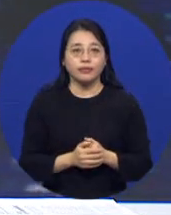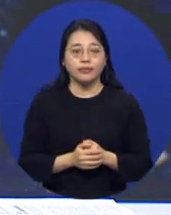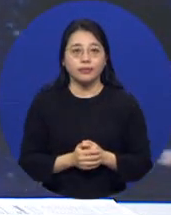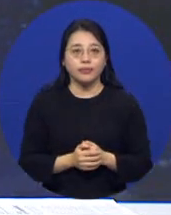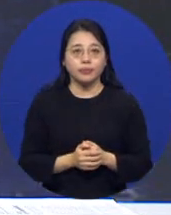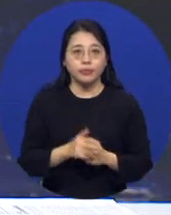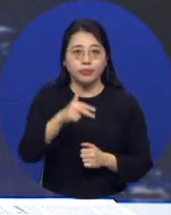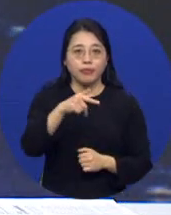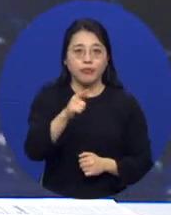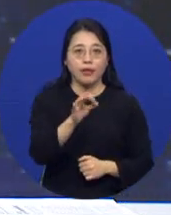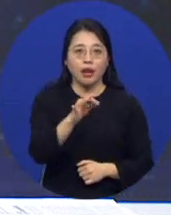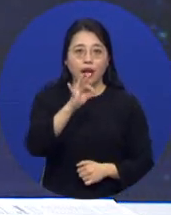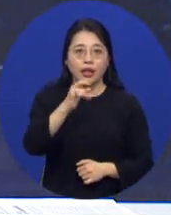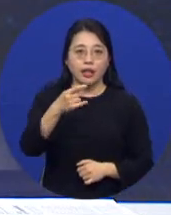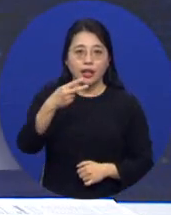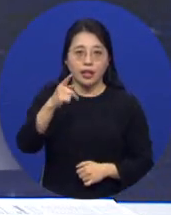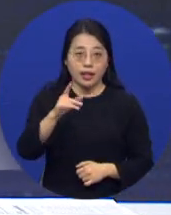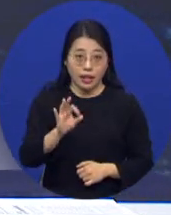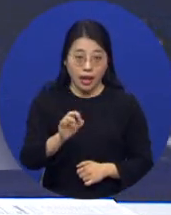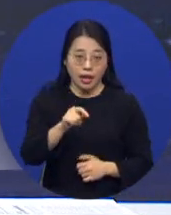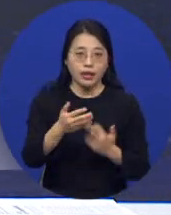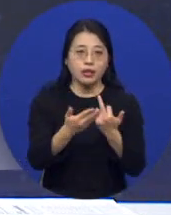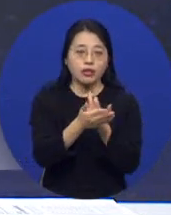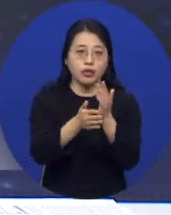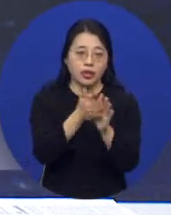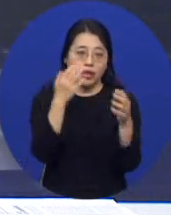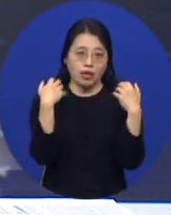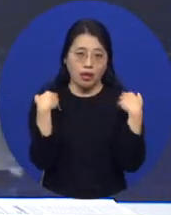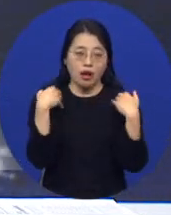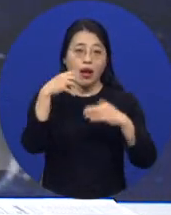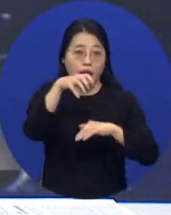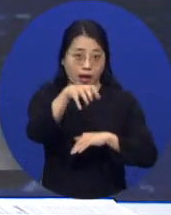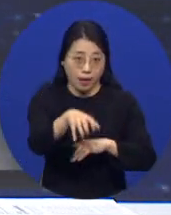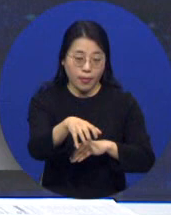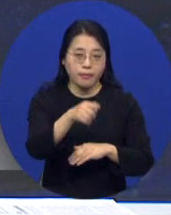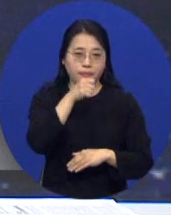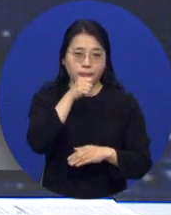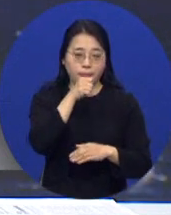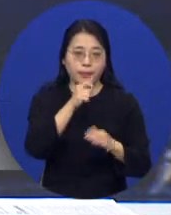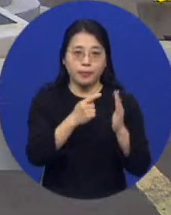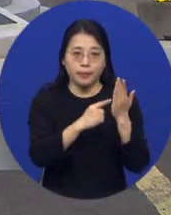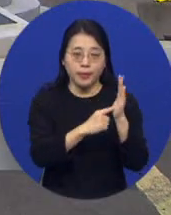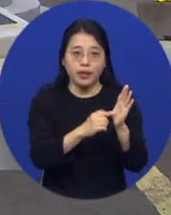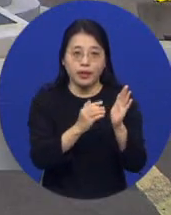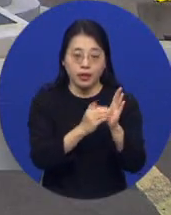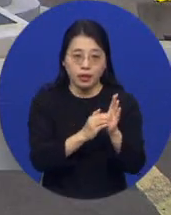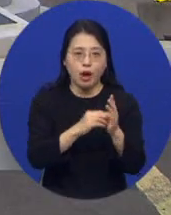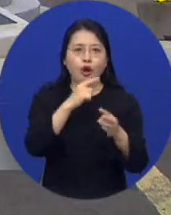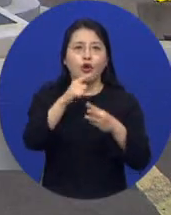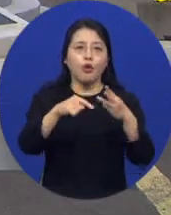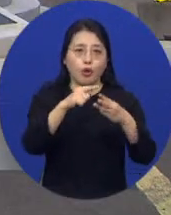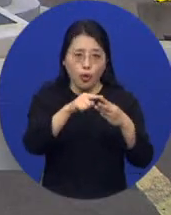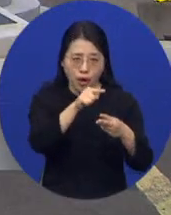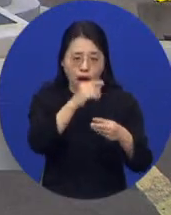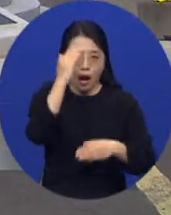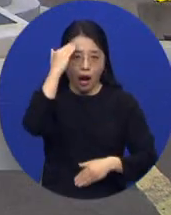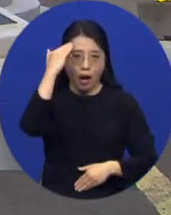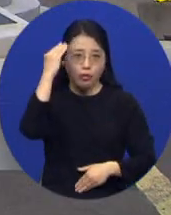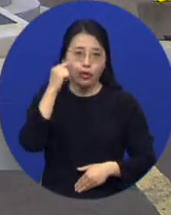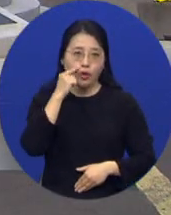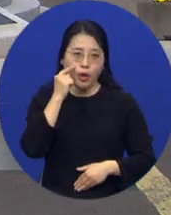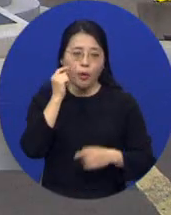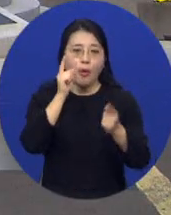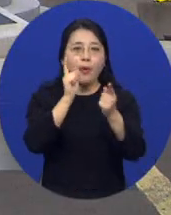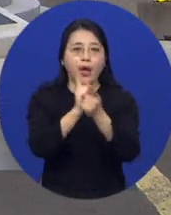정의당 제주도당은 제주시청 앞에서 기자회견을 열고 윤석열 대통령이 한일 정상회담에서 후쿠시마 핵